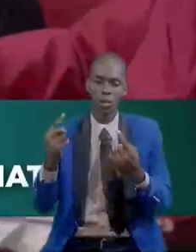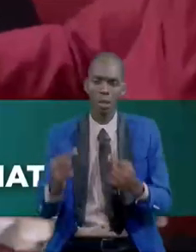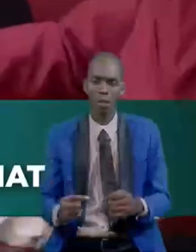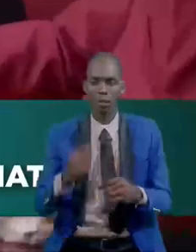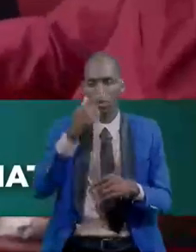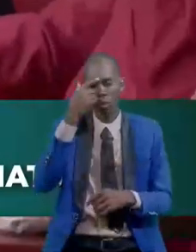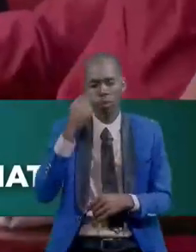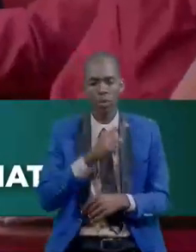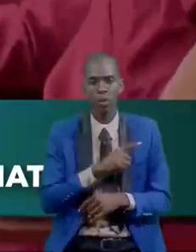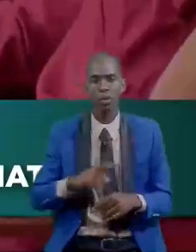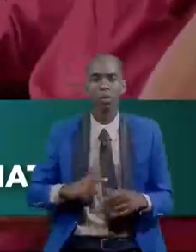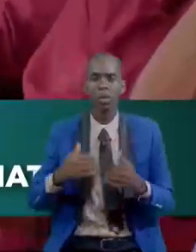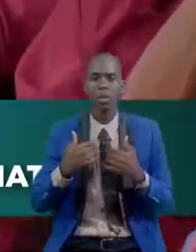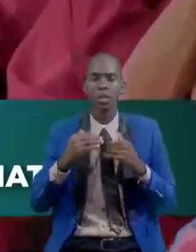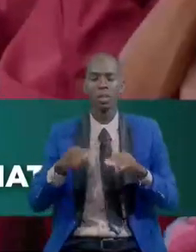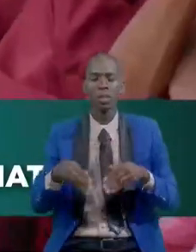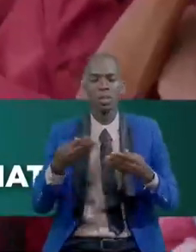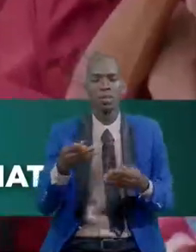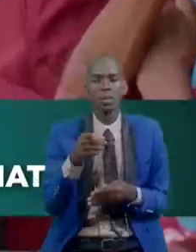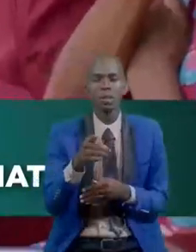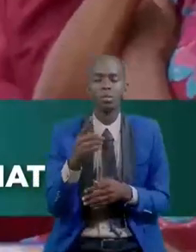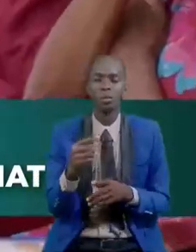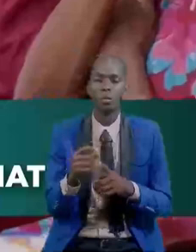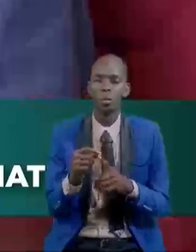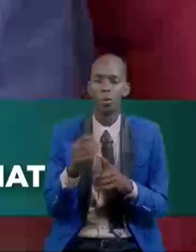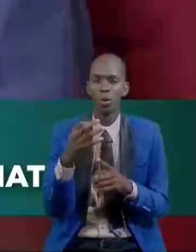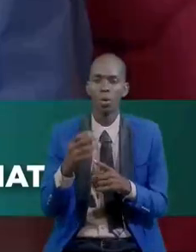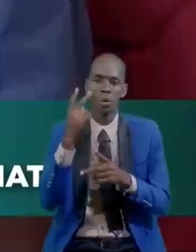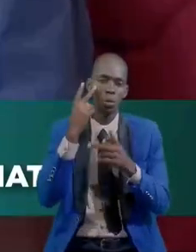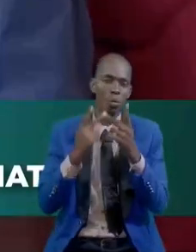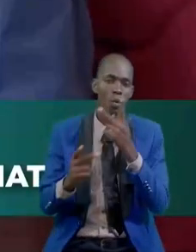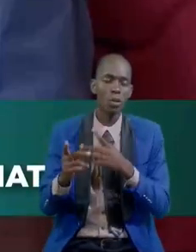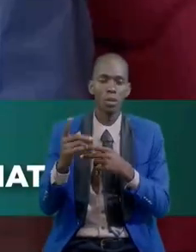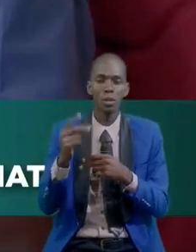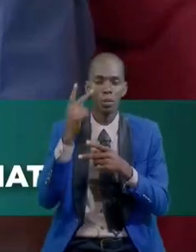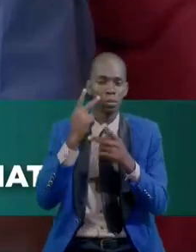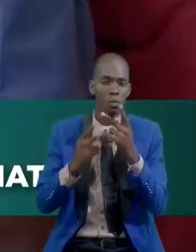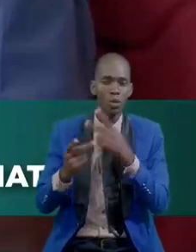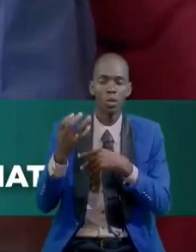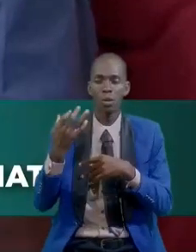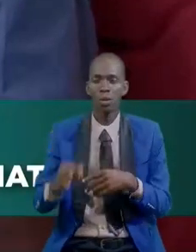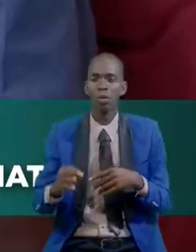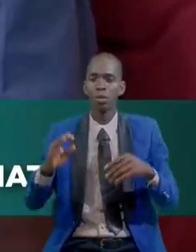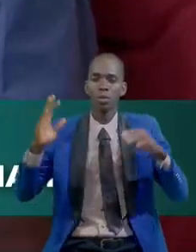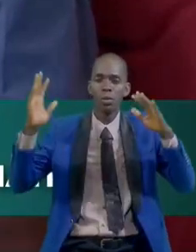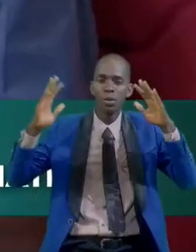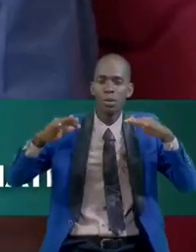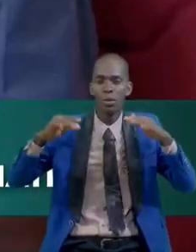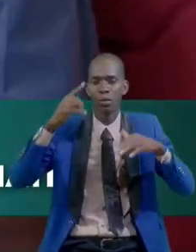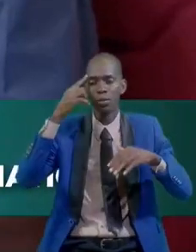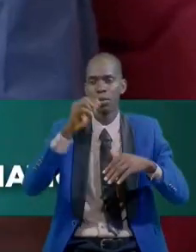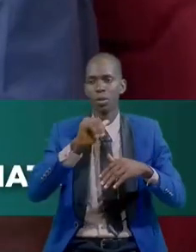Parce que Dieu lui avait donné la parole de prophétie. La prophétie de la pluie pour une